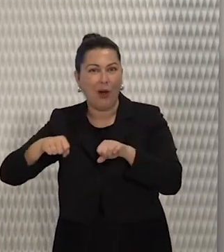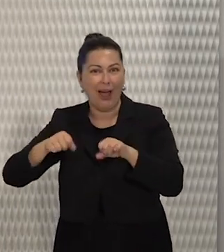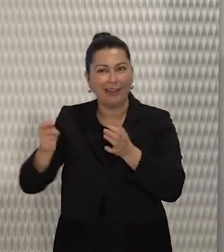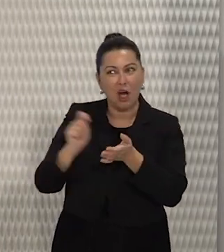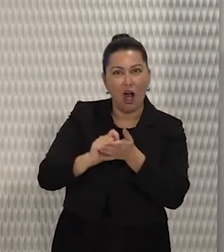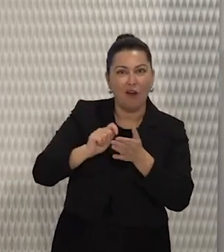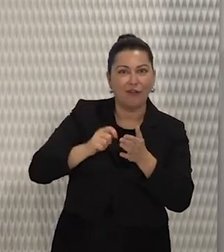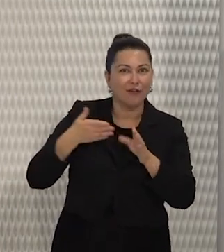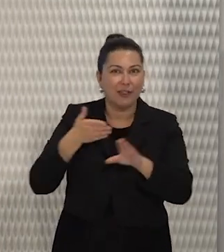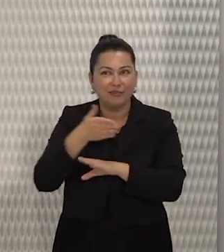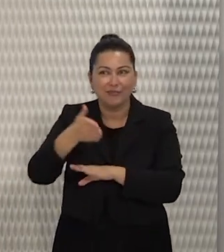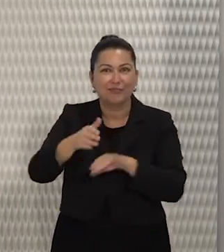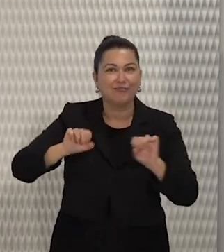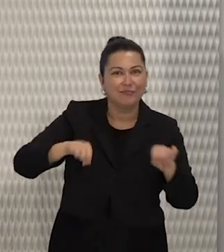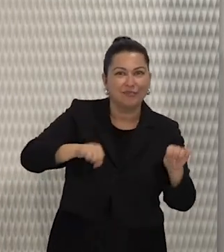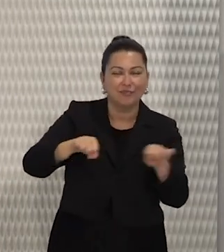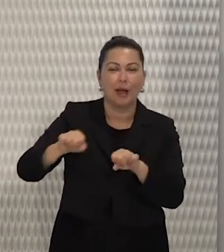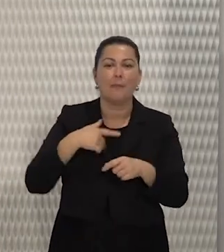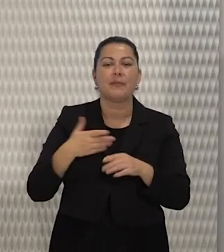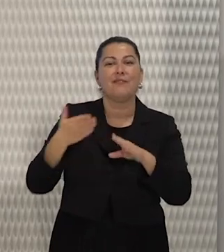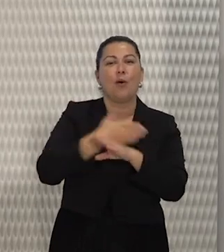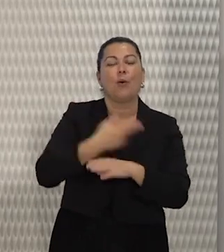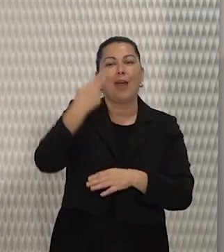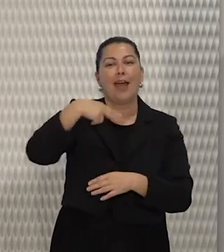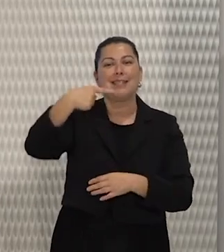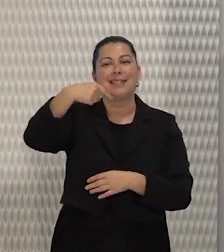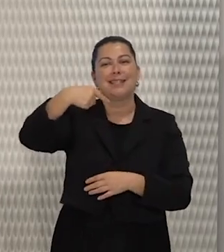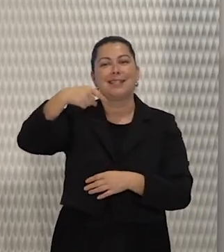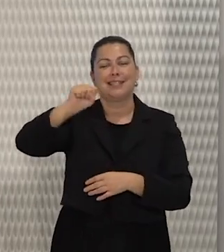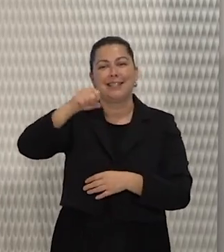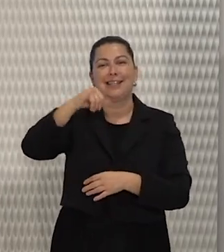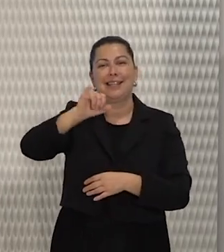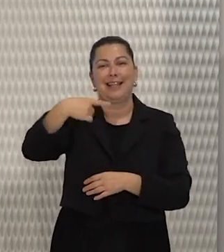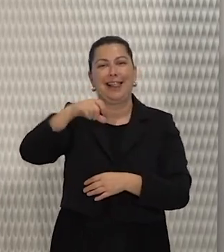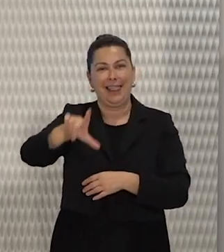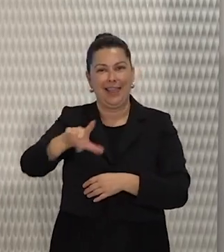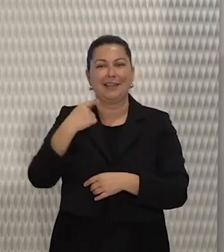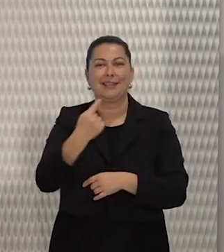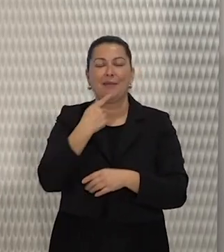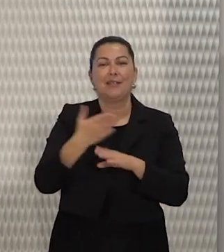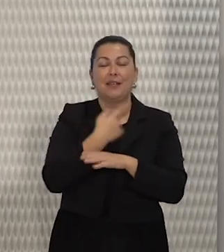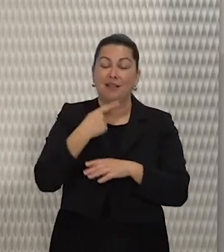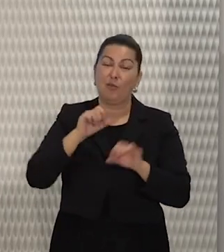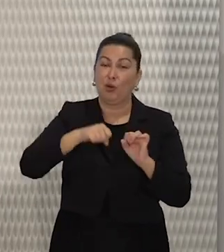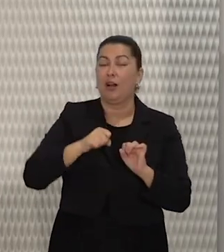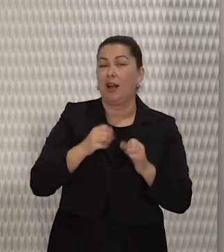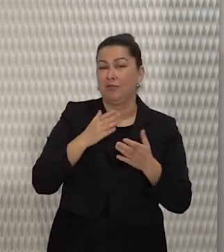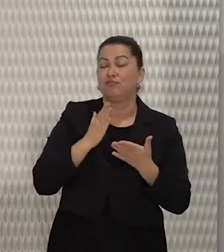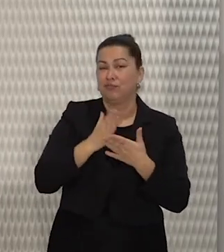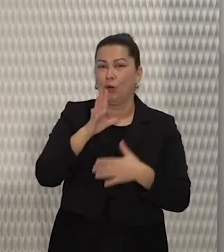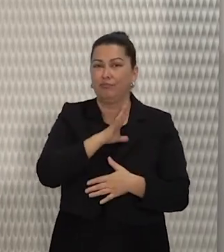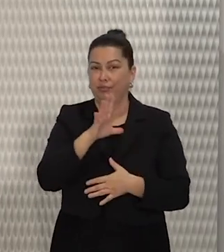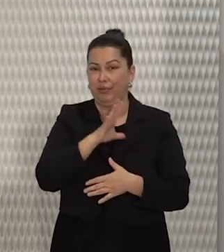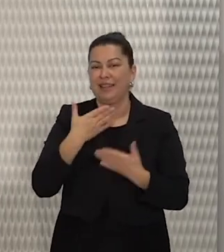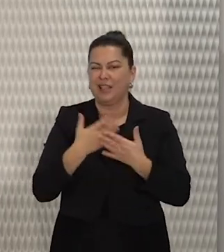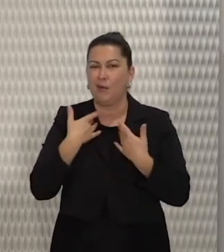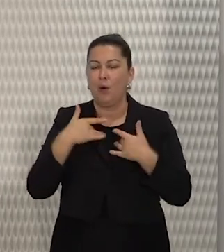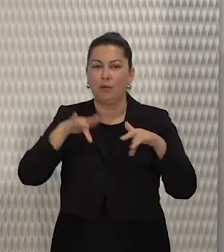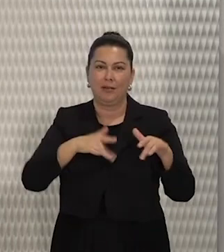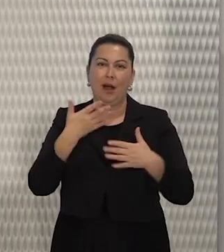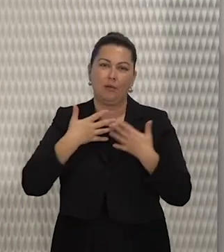der Herr Siegel schon erwähnt hat, natürlich sind Motorräder nicht ganz ungefährlich, deshalb haben wir einfach auch eine gewisse